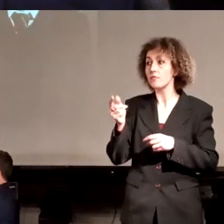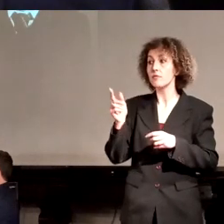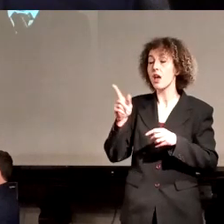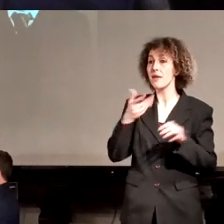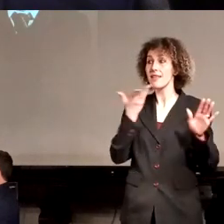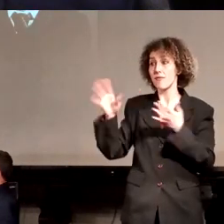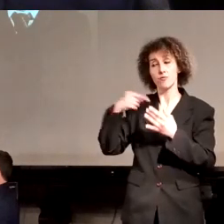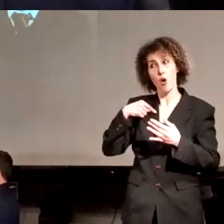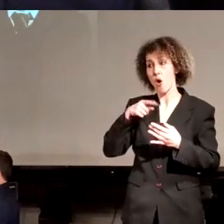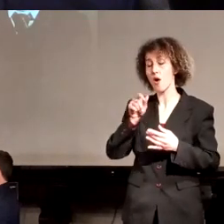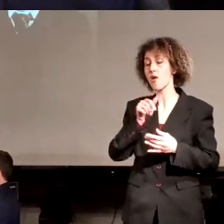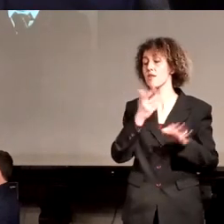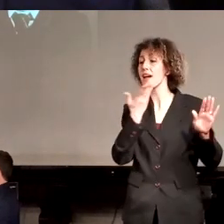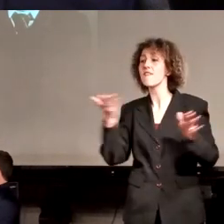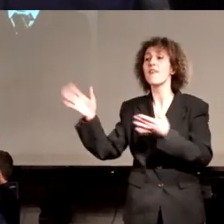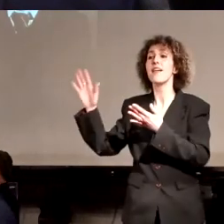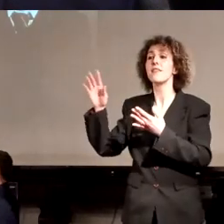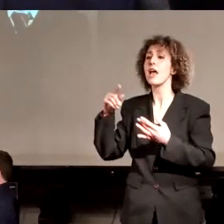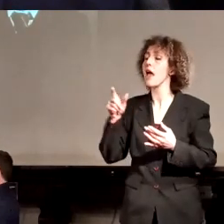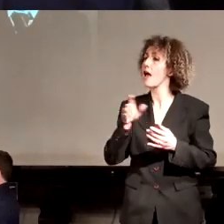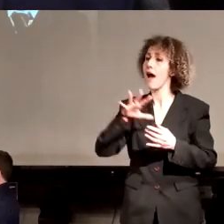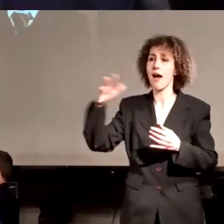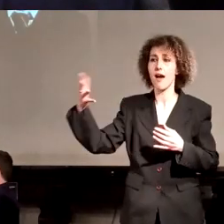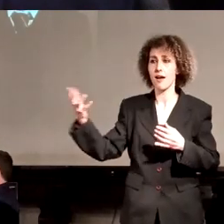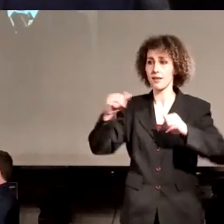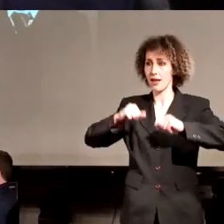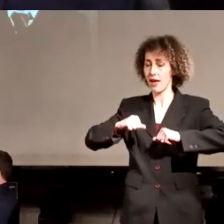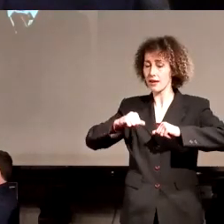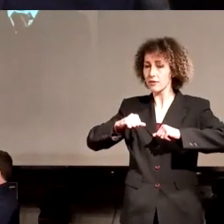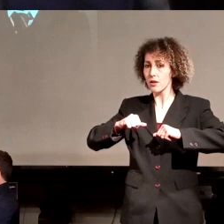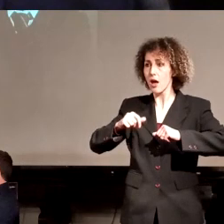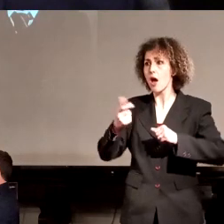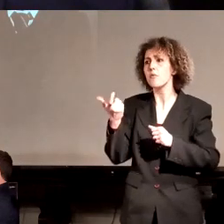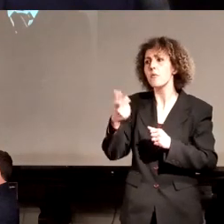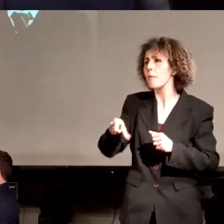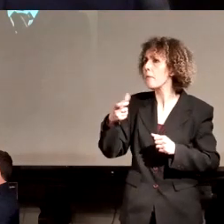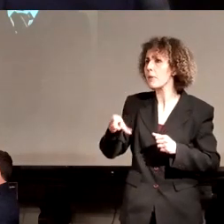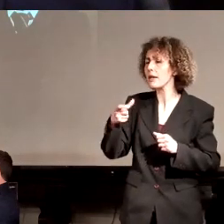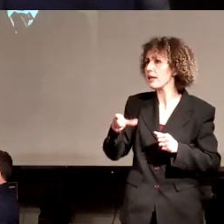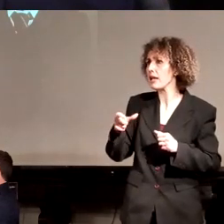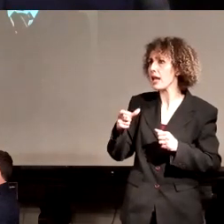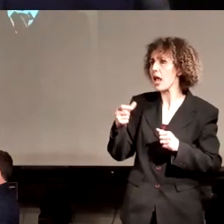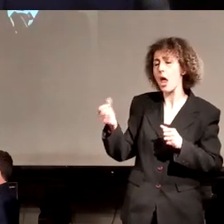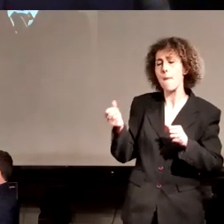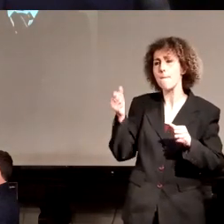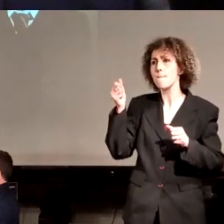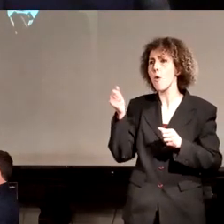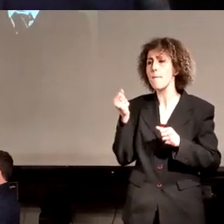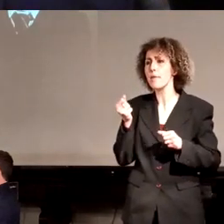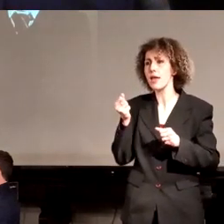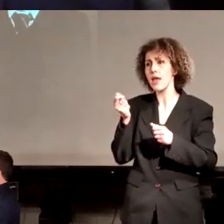sani volete avere la cortesia di dirmi perché si informò il pompiere che la persona